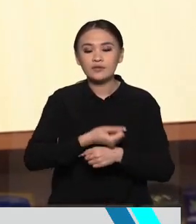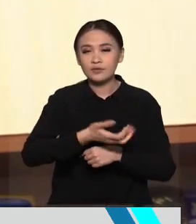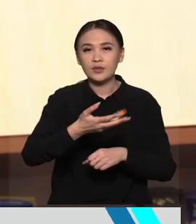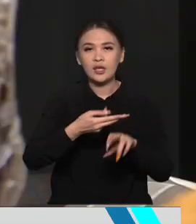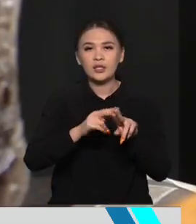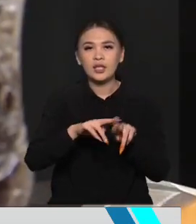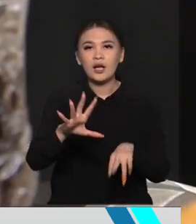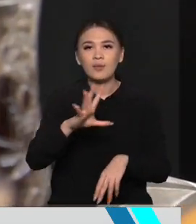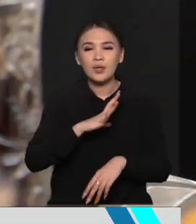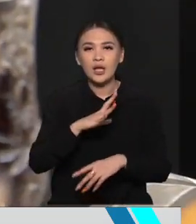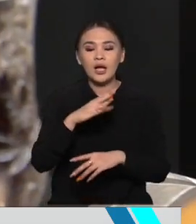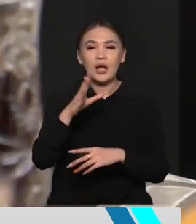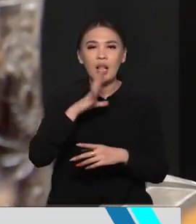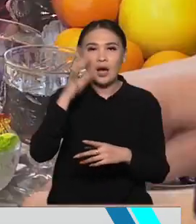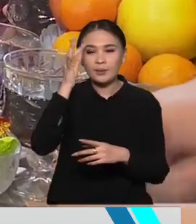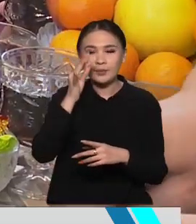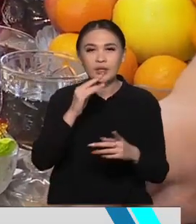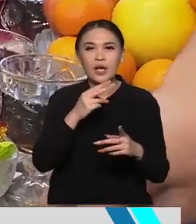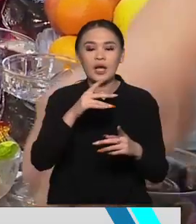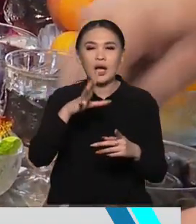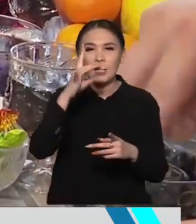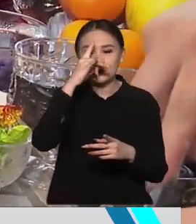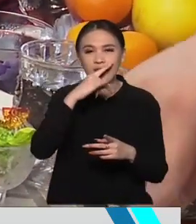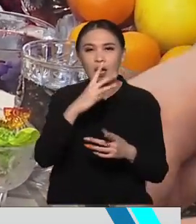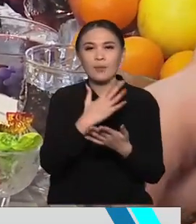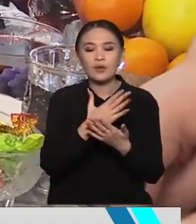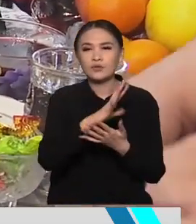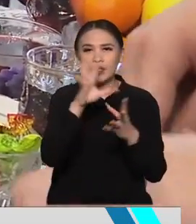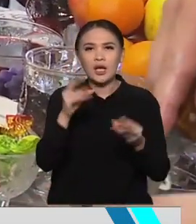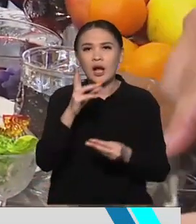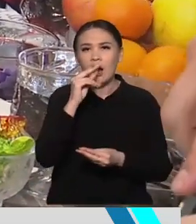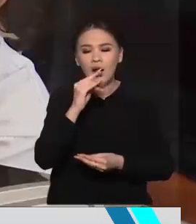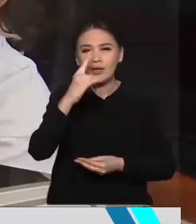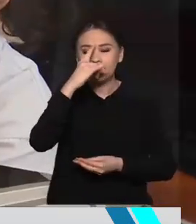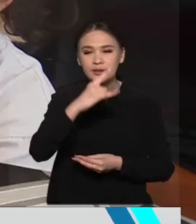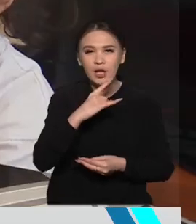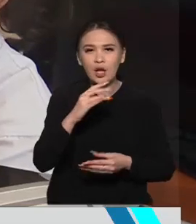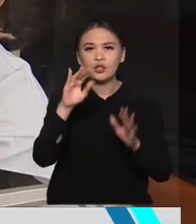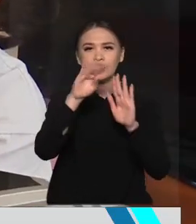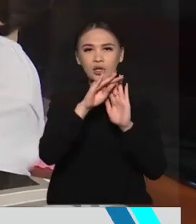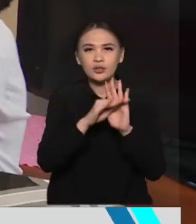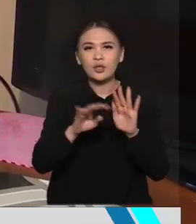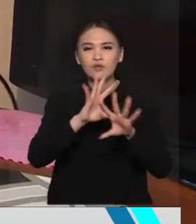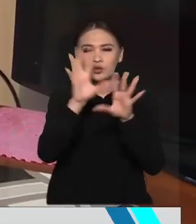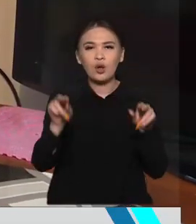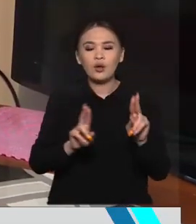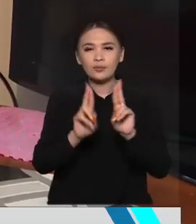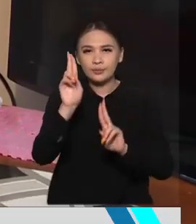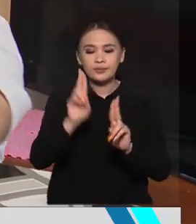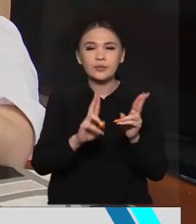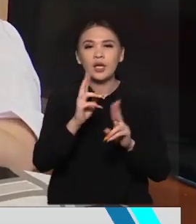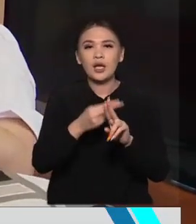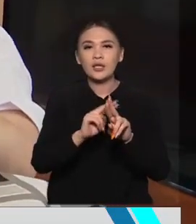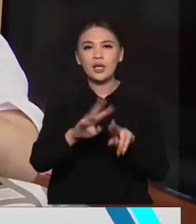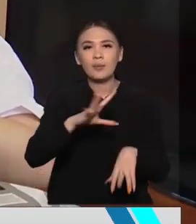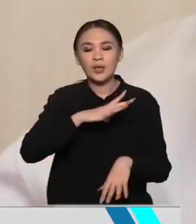а Диана казашка, дома все говорят на казахском, чтят все казахские традиции и обычаи. Объясняют они это просто. Казахстан